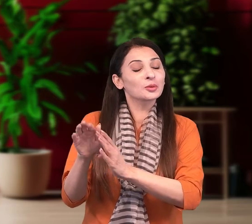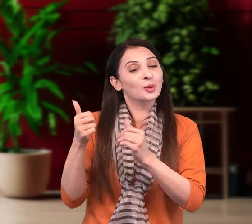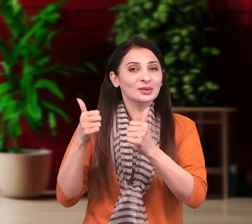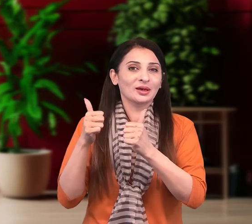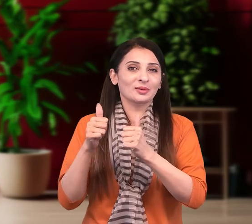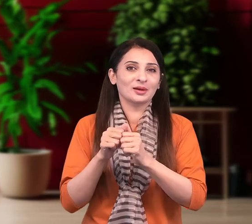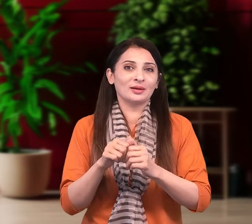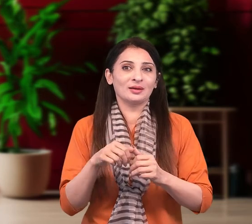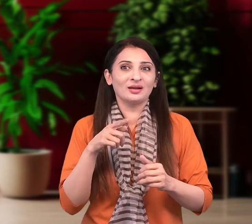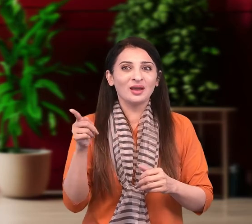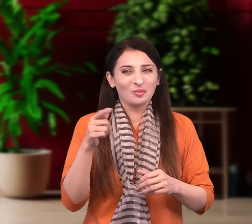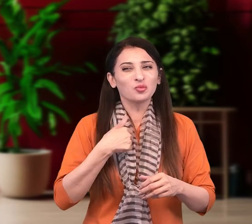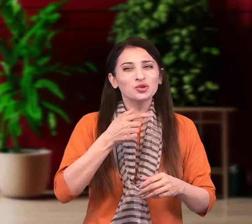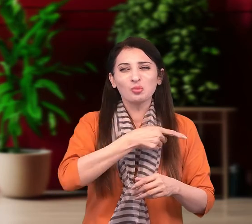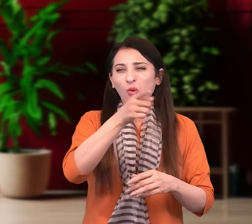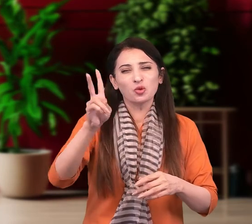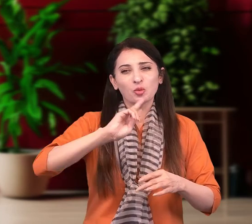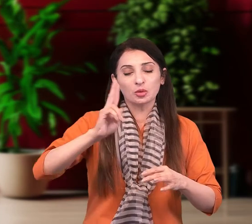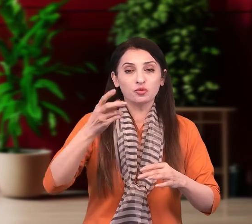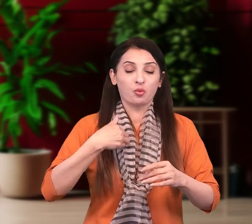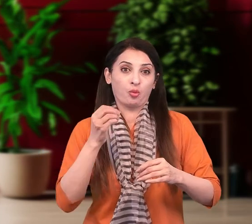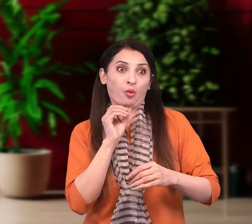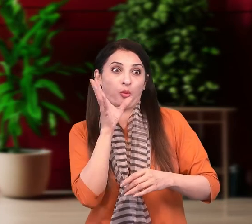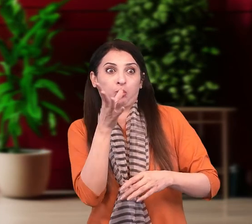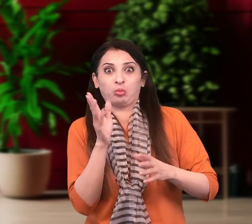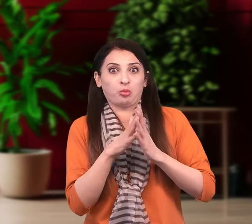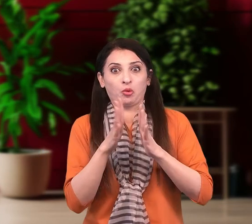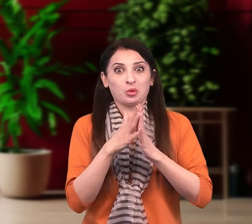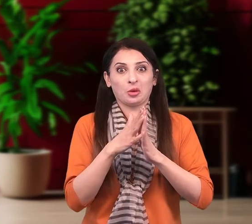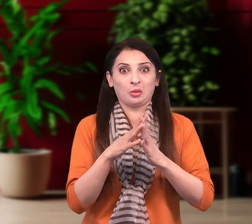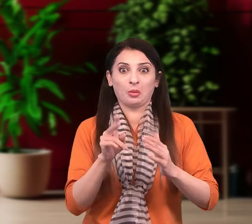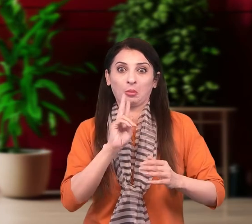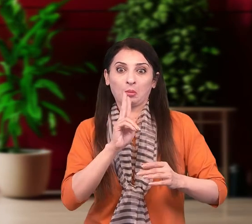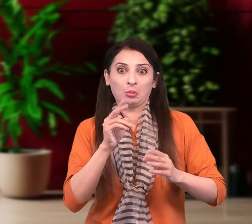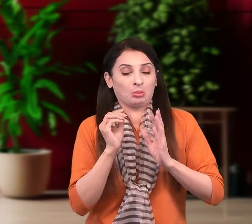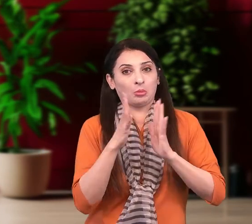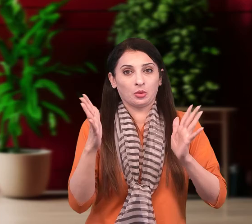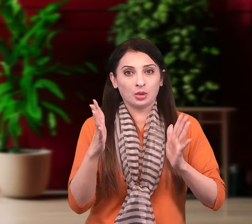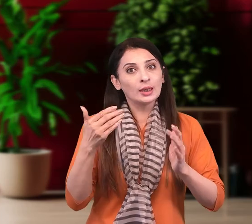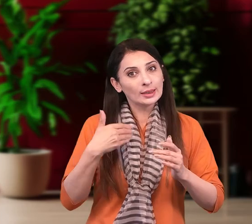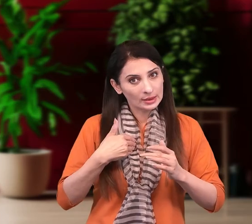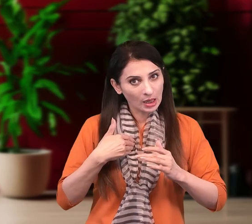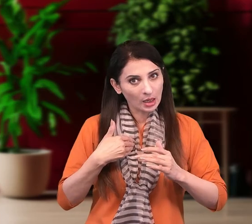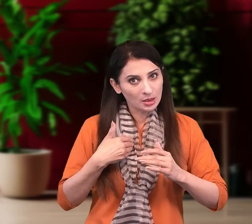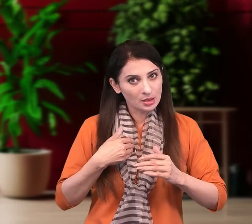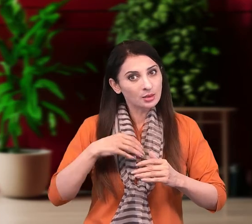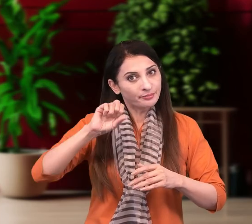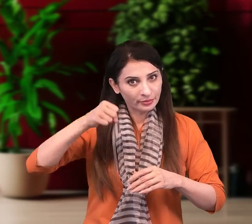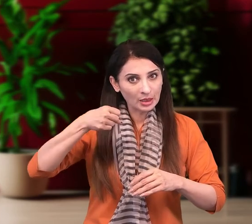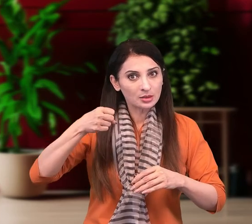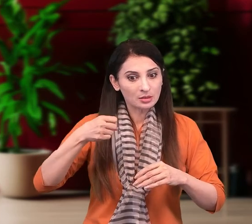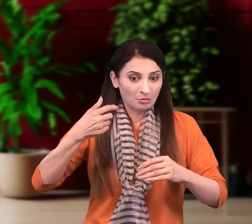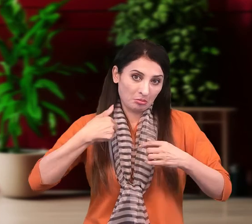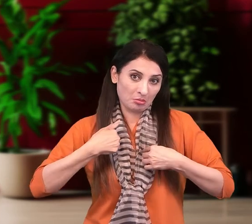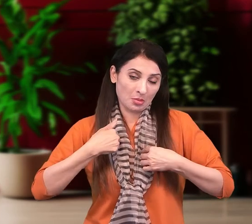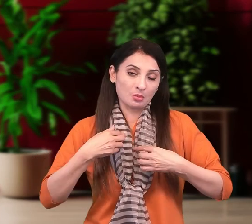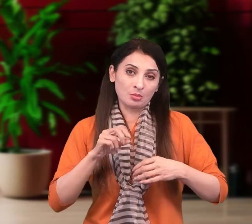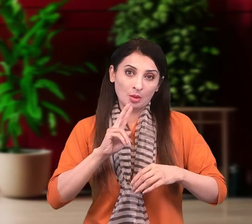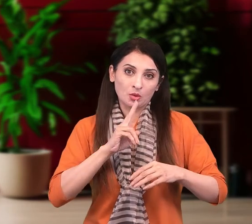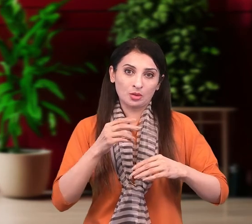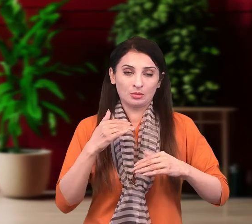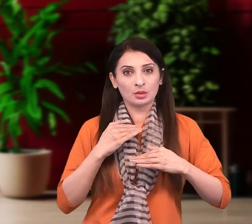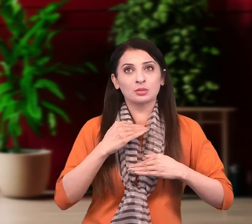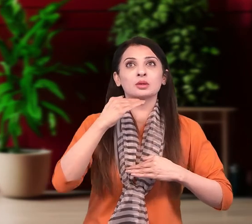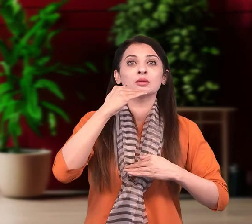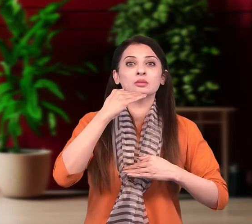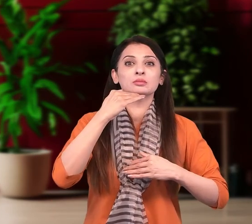कनेक्ट करेंगे, खुश होएंगे, एक्साइटेड होएंगे, लोगों की बातों को छोड़ देंगे. मुझे अक्सर कहा जाता